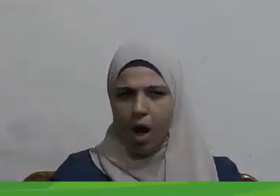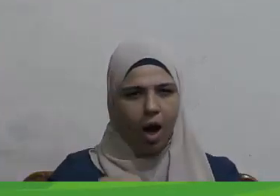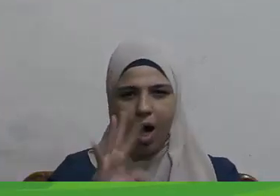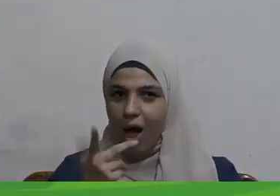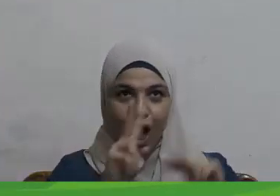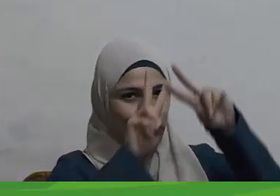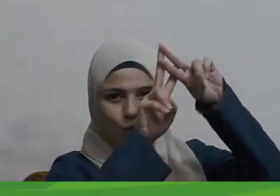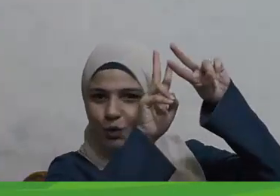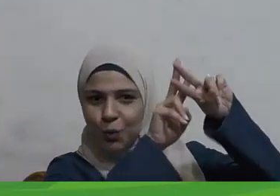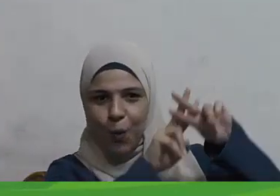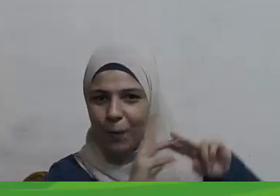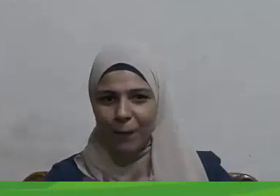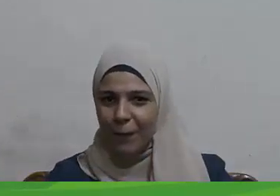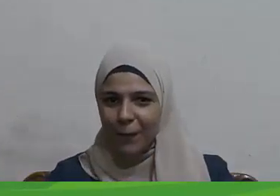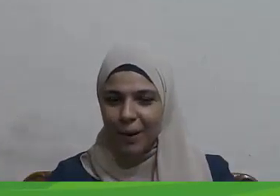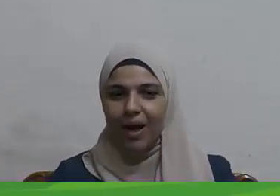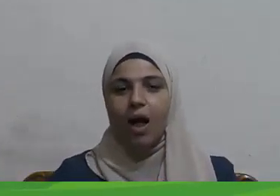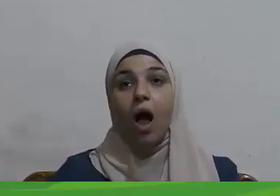ومن خلق النجوم؟